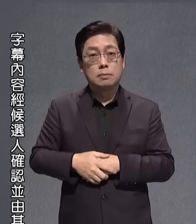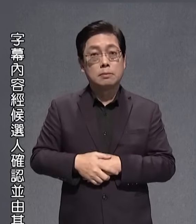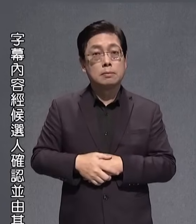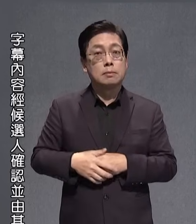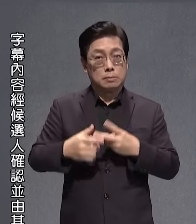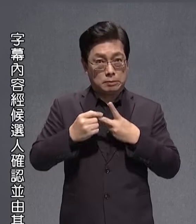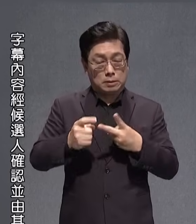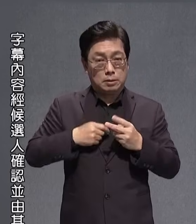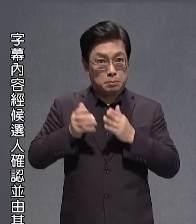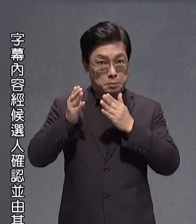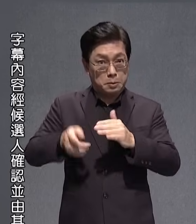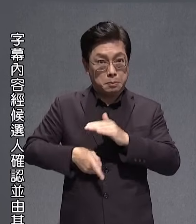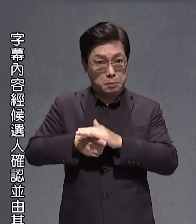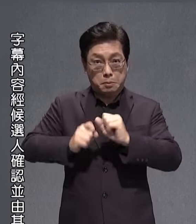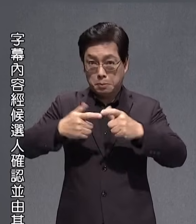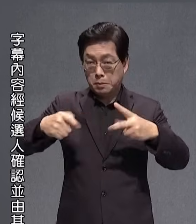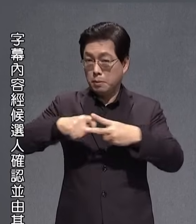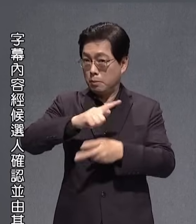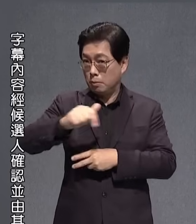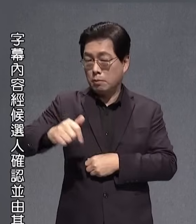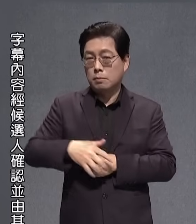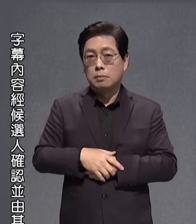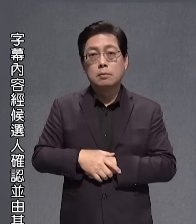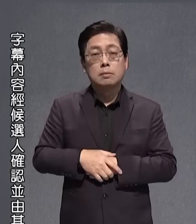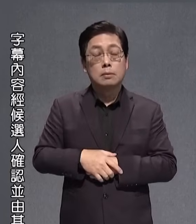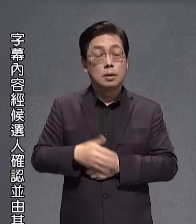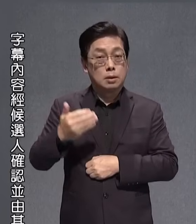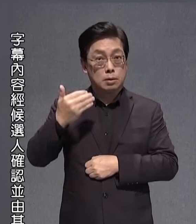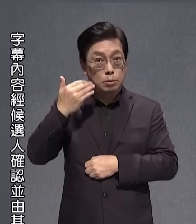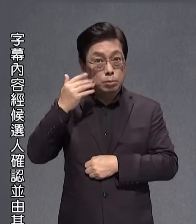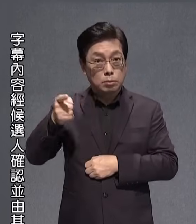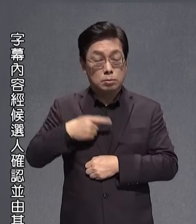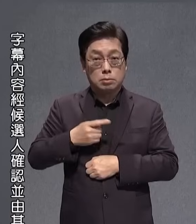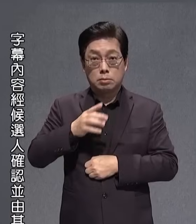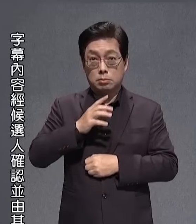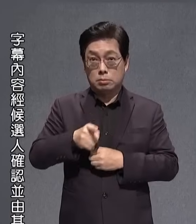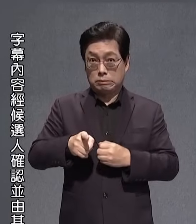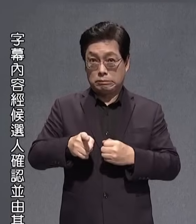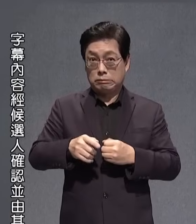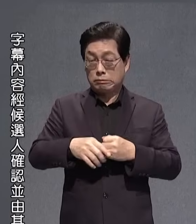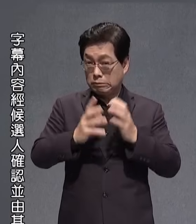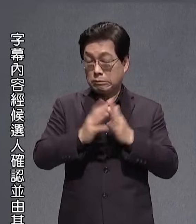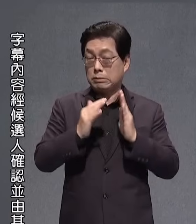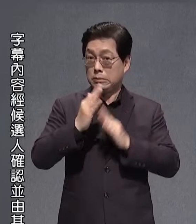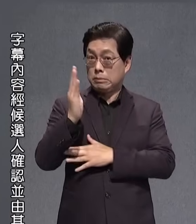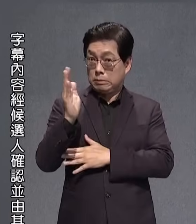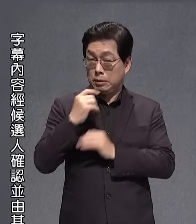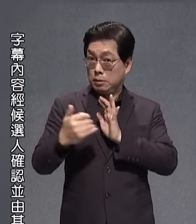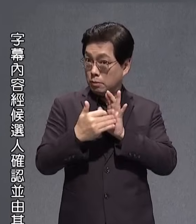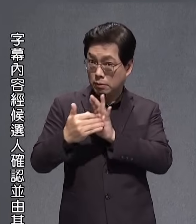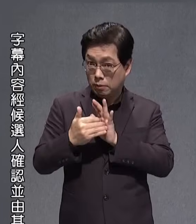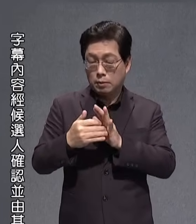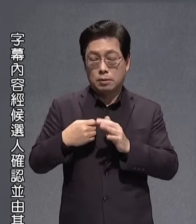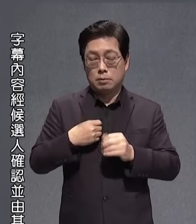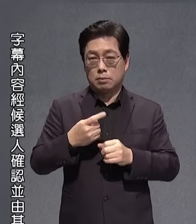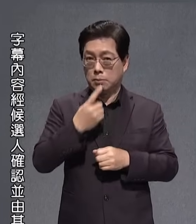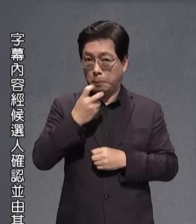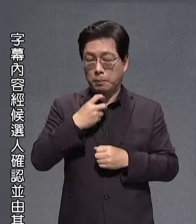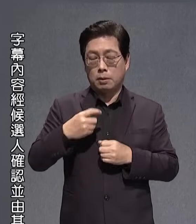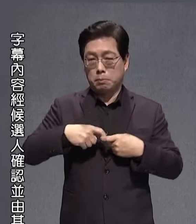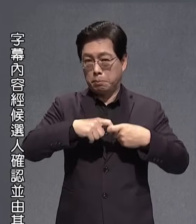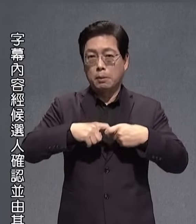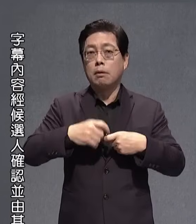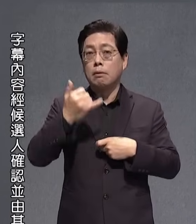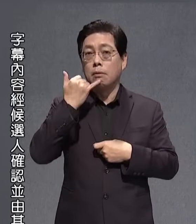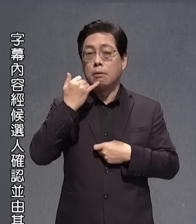要锁定所有的犯罪工具，只要让犯罪预防、市政府团队以及中央结合起来，把